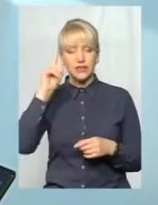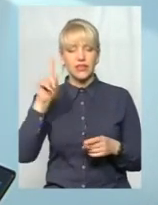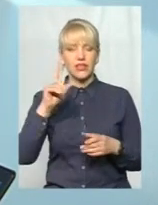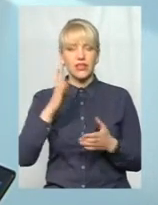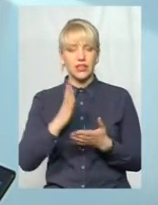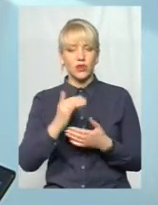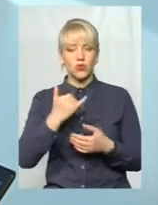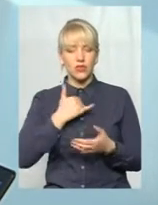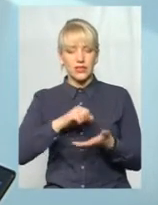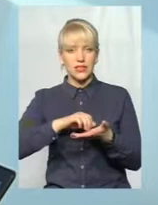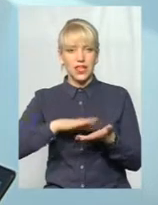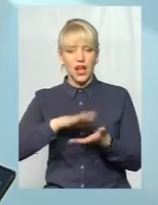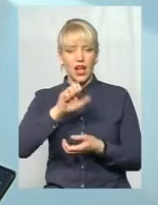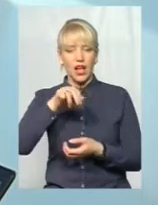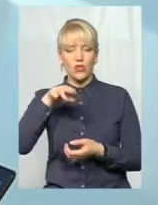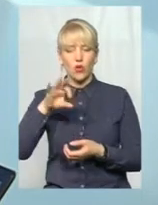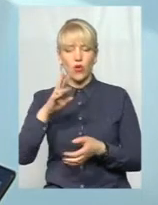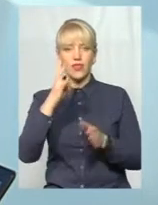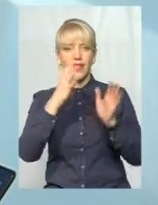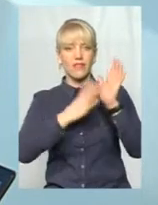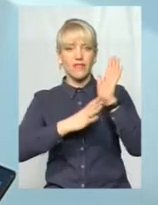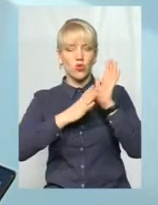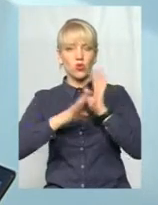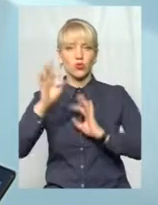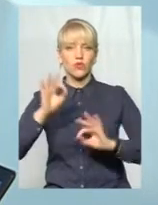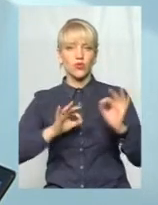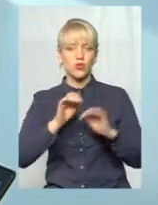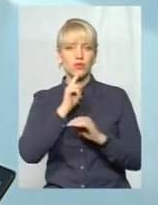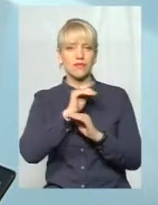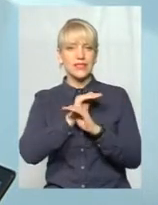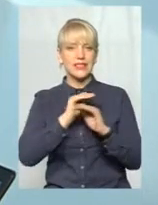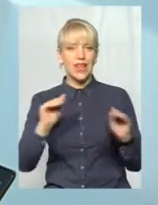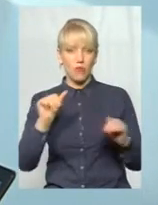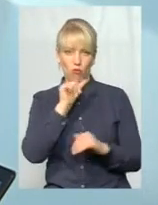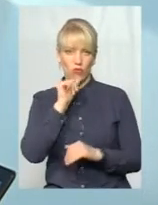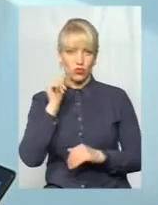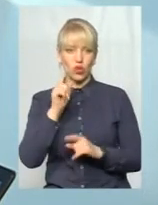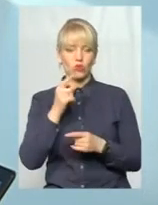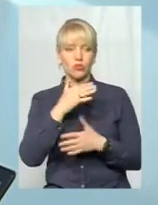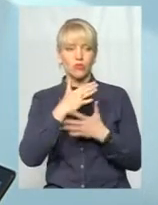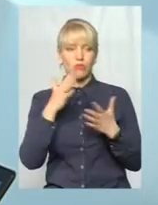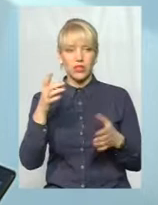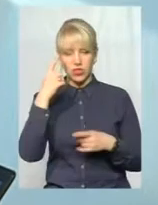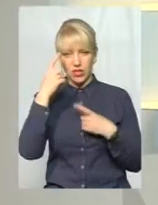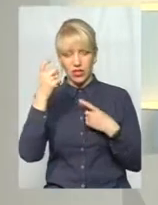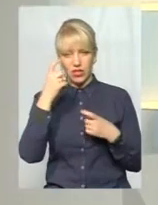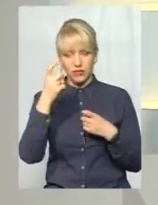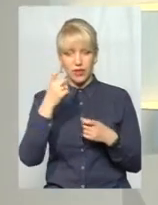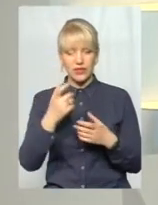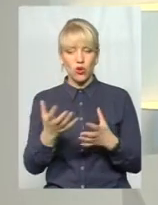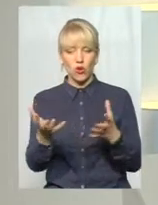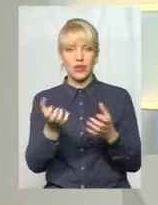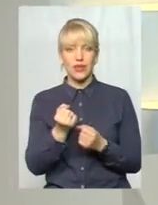АТО, вони на відсотків 90 замовчуються. Чомусь в нас більше інформації отримується з інтернет-джерел або